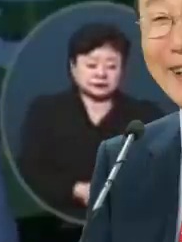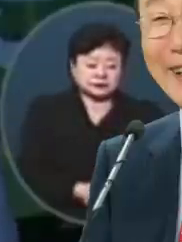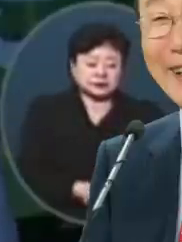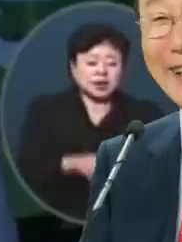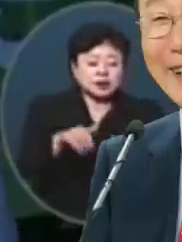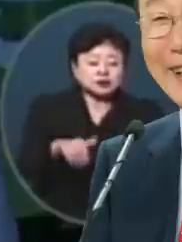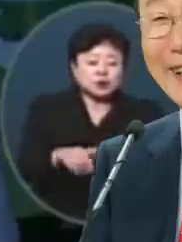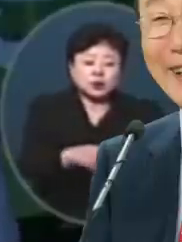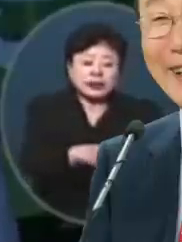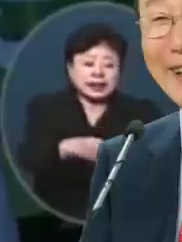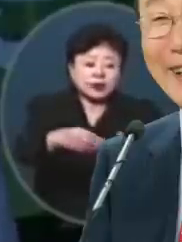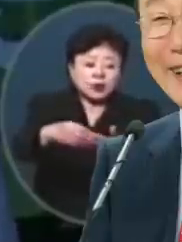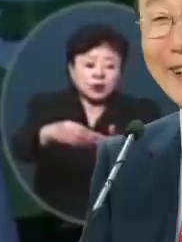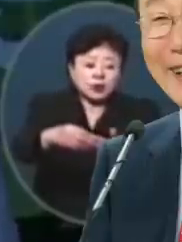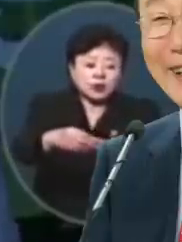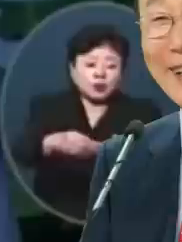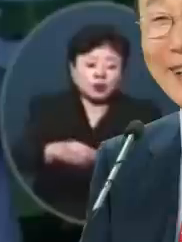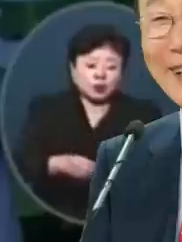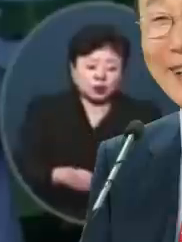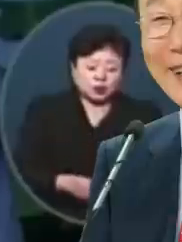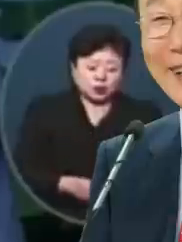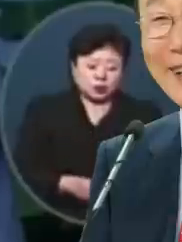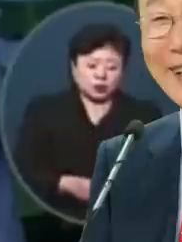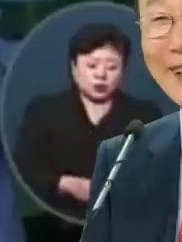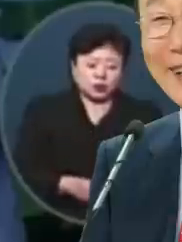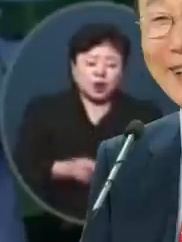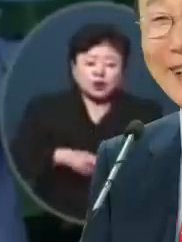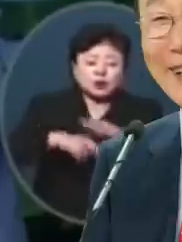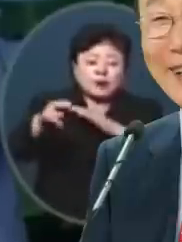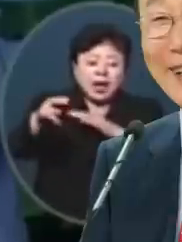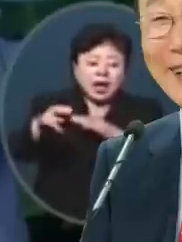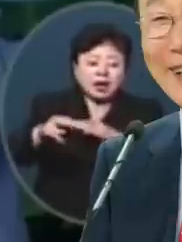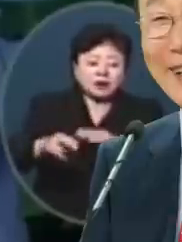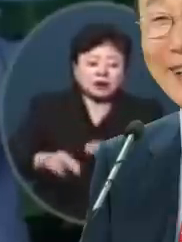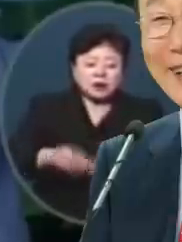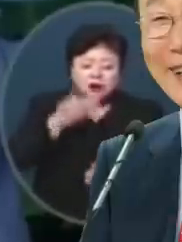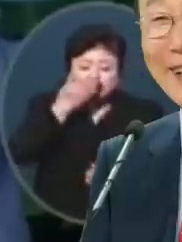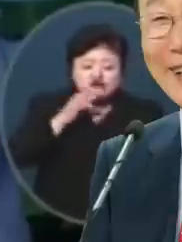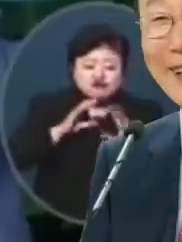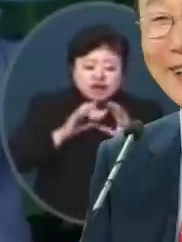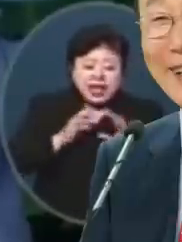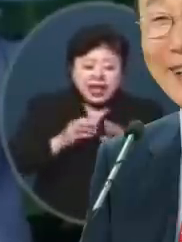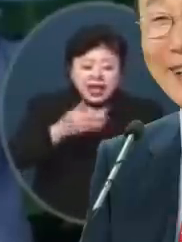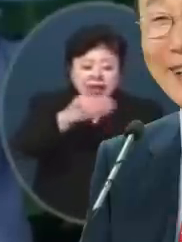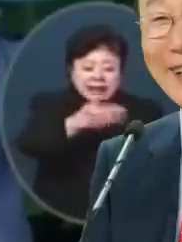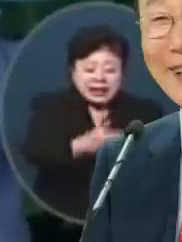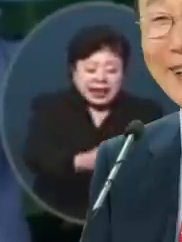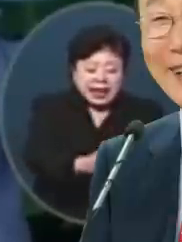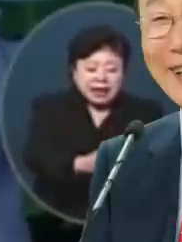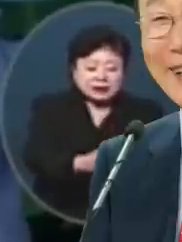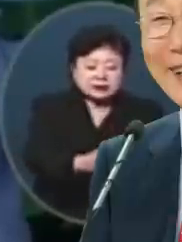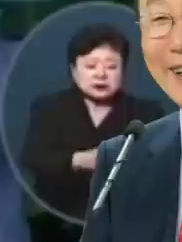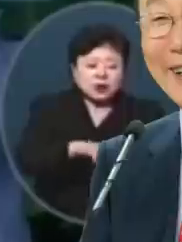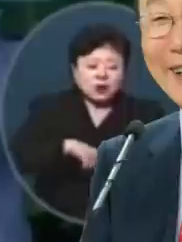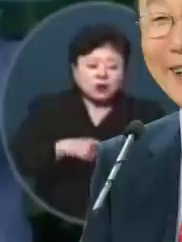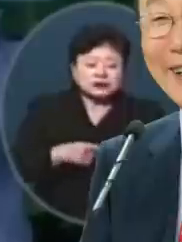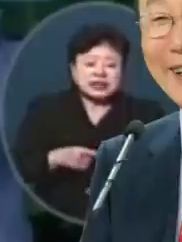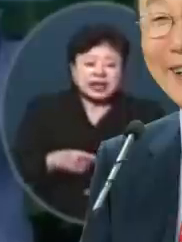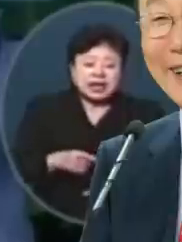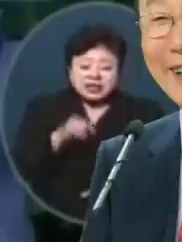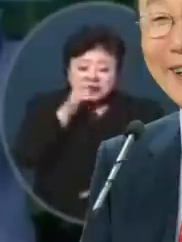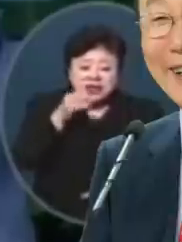종 데리고 유대 변경에 들어서 유대 국경에 종은 혼자 있으라고